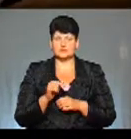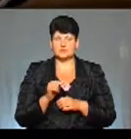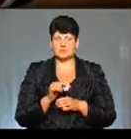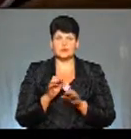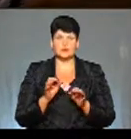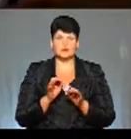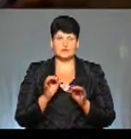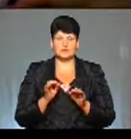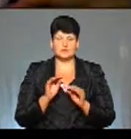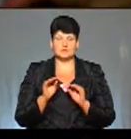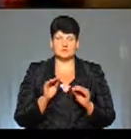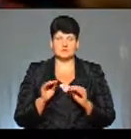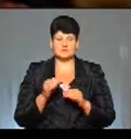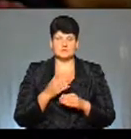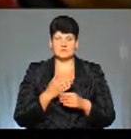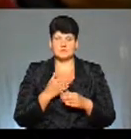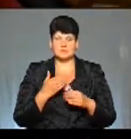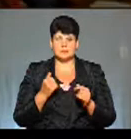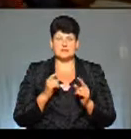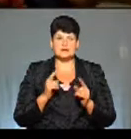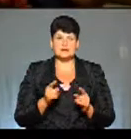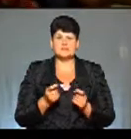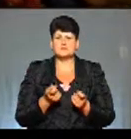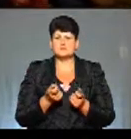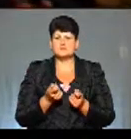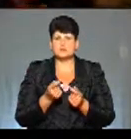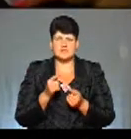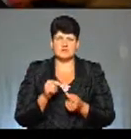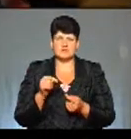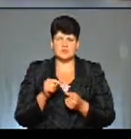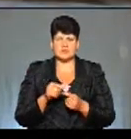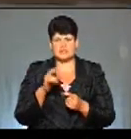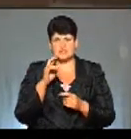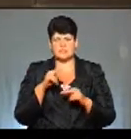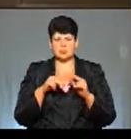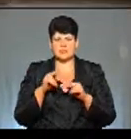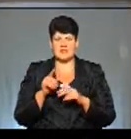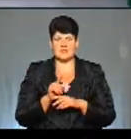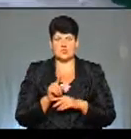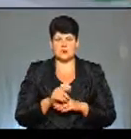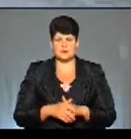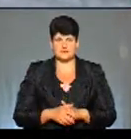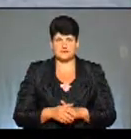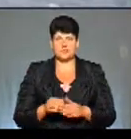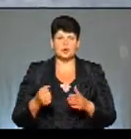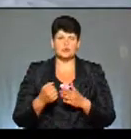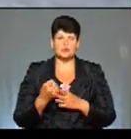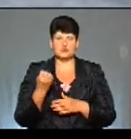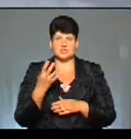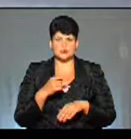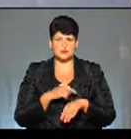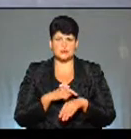нічого не облаштовано, нічого не, навіть близько не відповідає державним будівельним нормам. До 14-ї